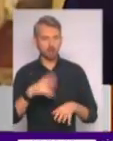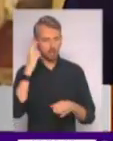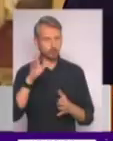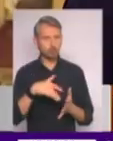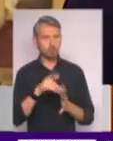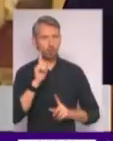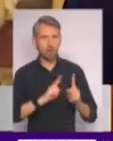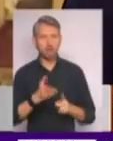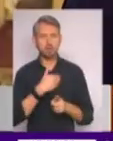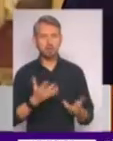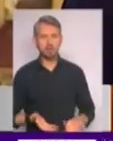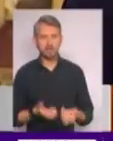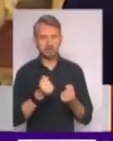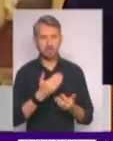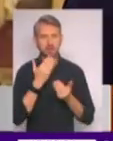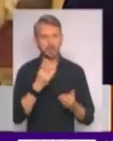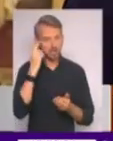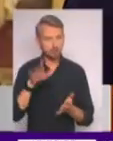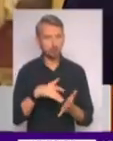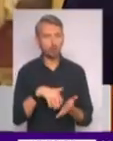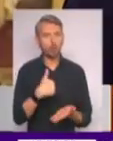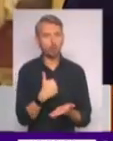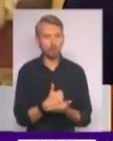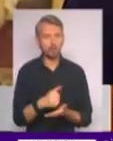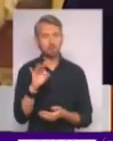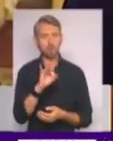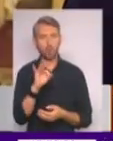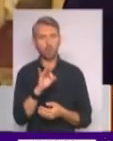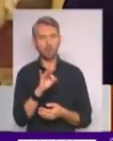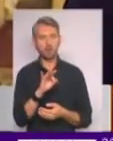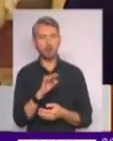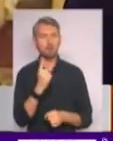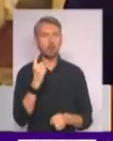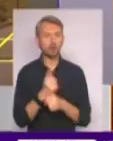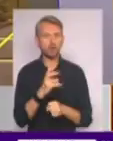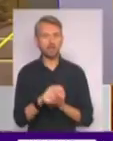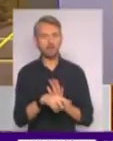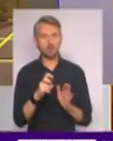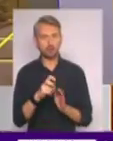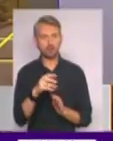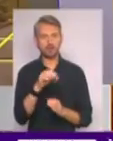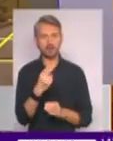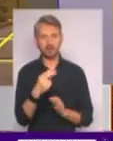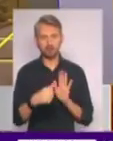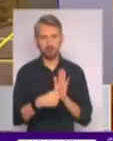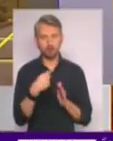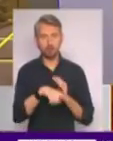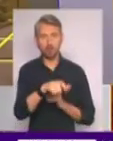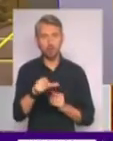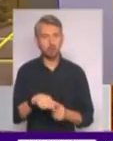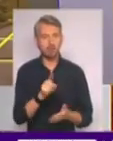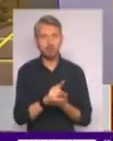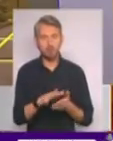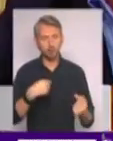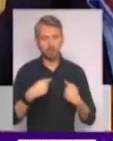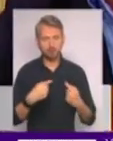міської ради. Ми підтримали звернення Київського міського голови про мораторій на відключення ТЕС-6, тому що люди не мають страждати